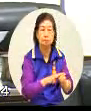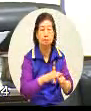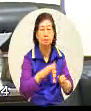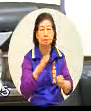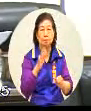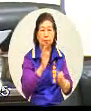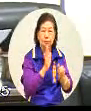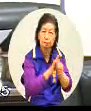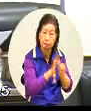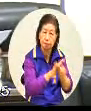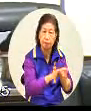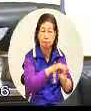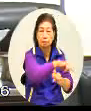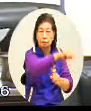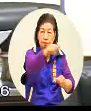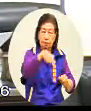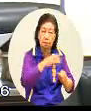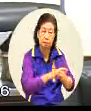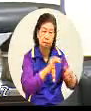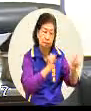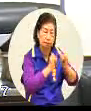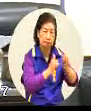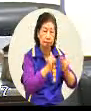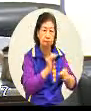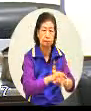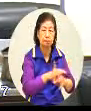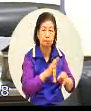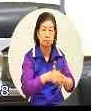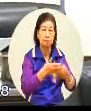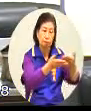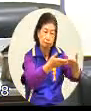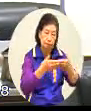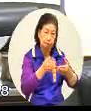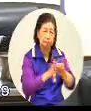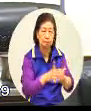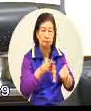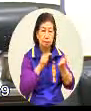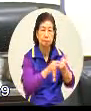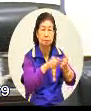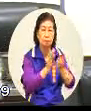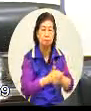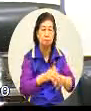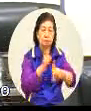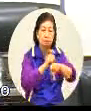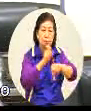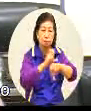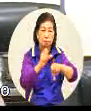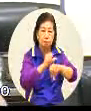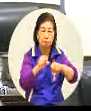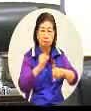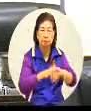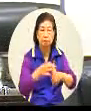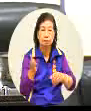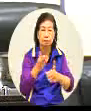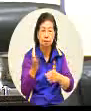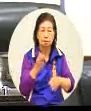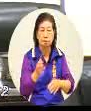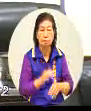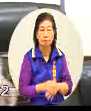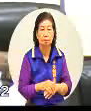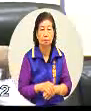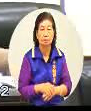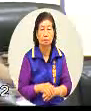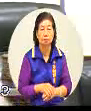吼，啊，请大家吼出来外口吼，这边的电视听一个声音的尔，十几分钟的啊，吼，请出来一个。